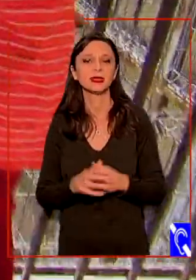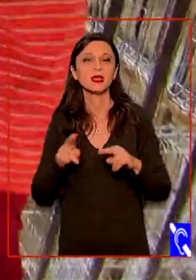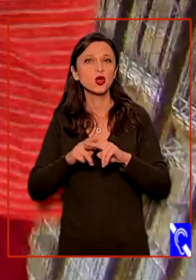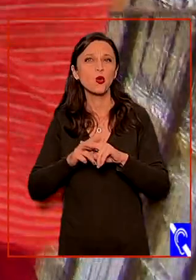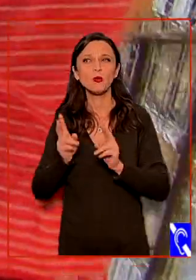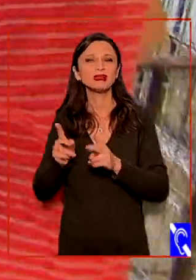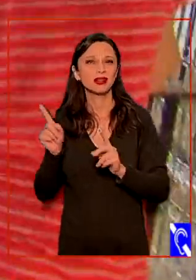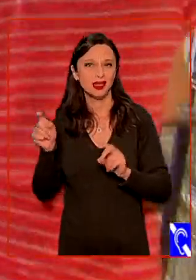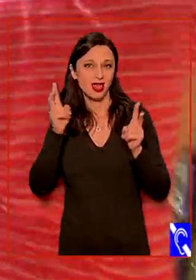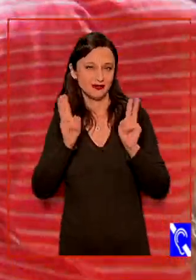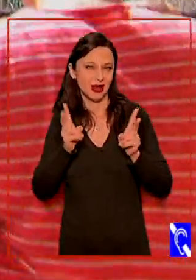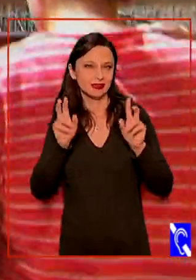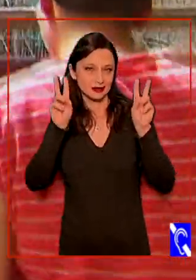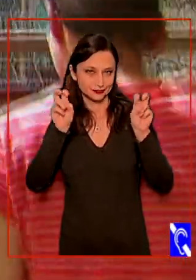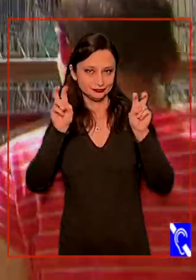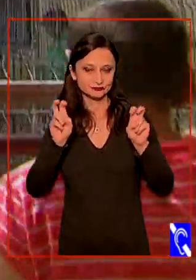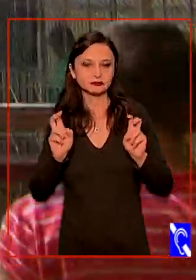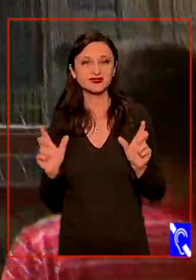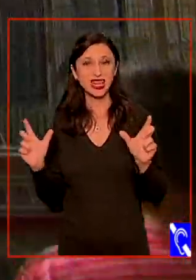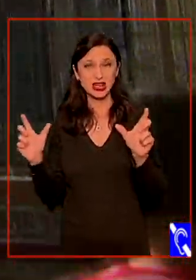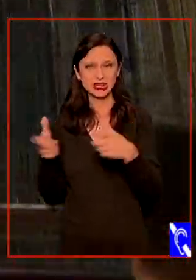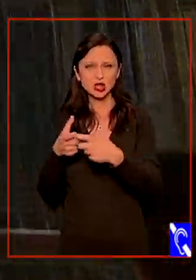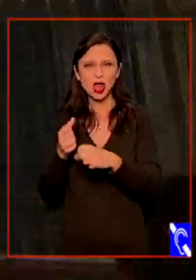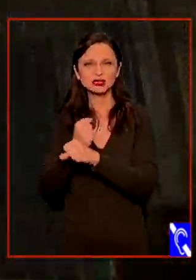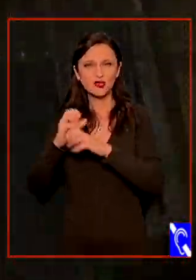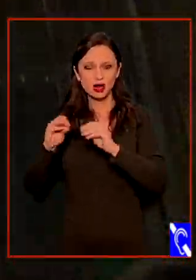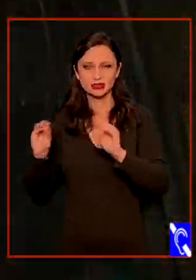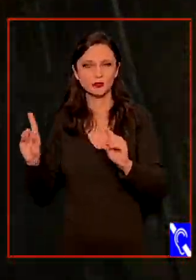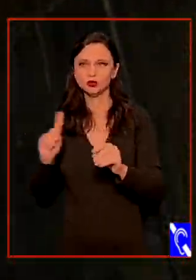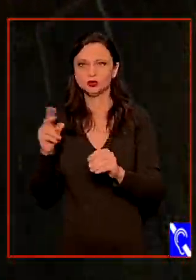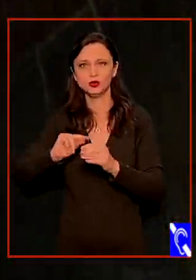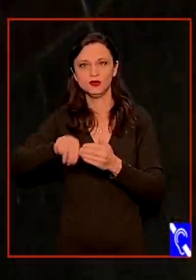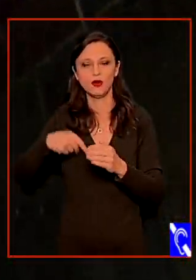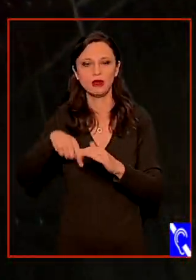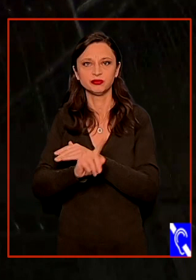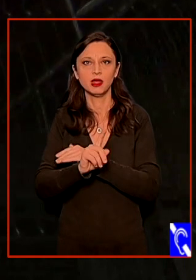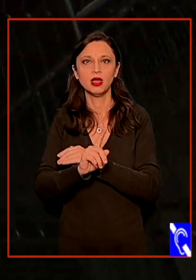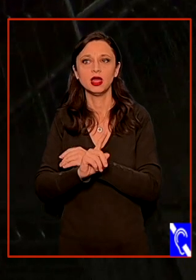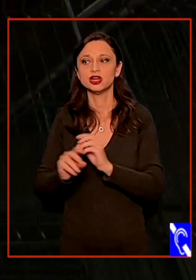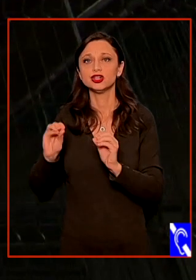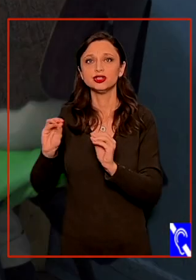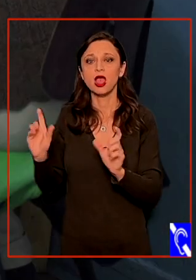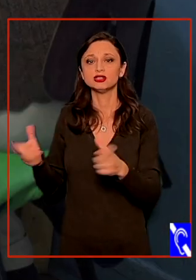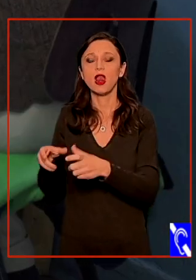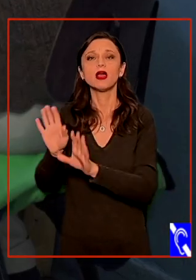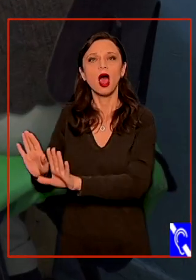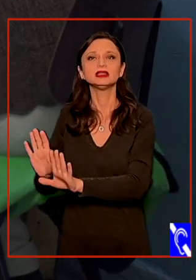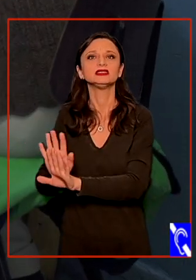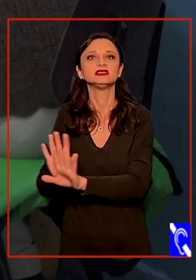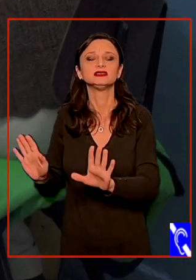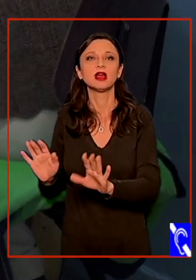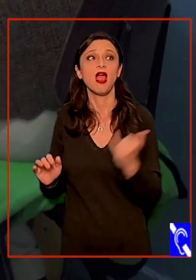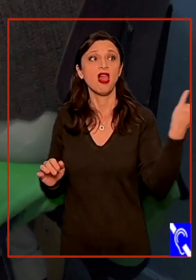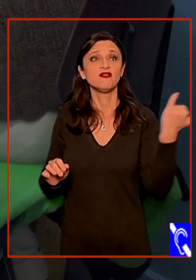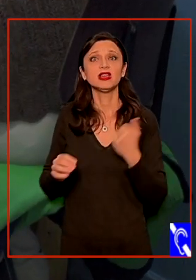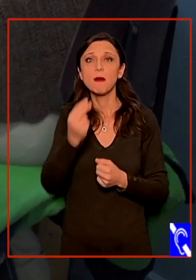Îi izolăm cât de mult putem, dar apoi autoritățile responsabile se derobează. Ai poliție pe care o chem